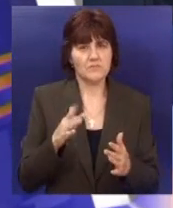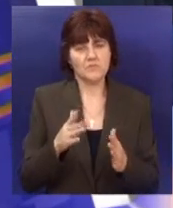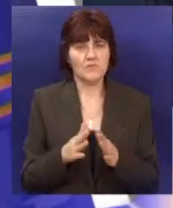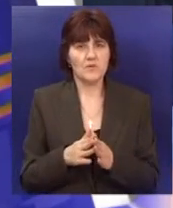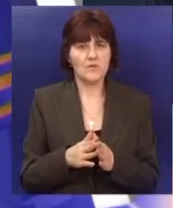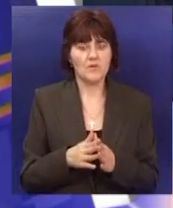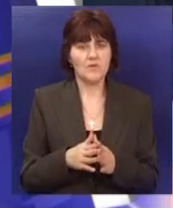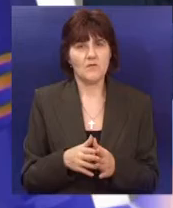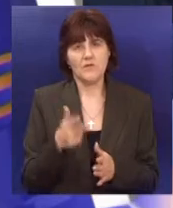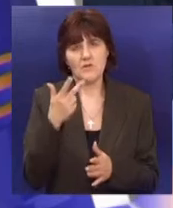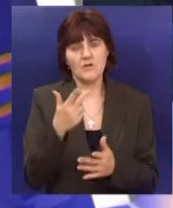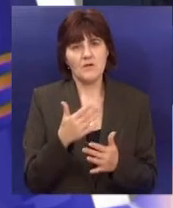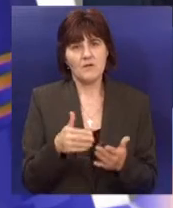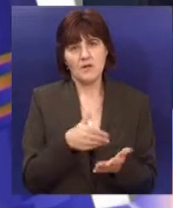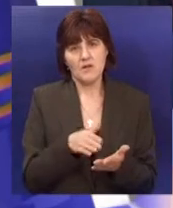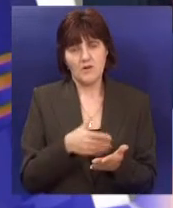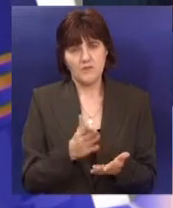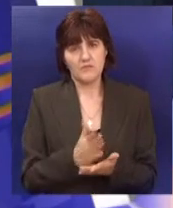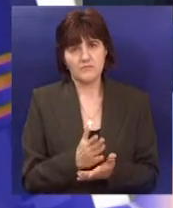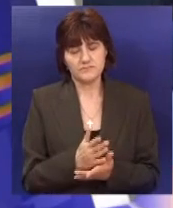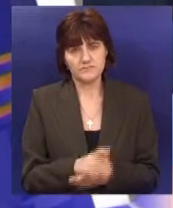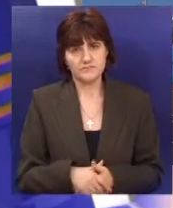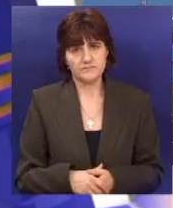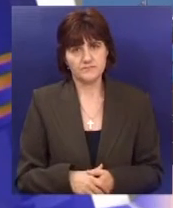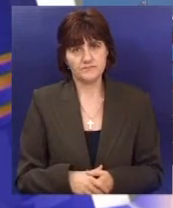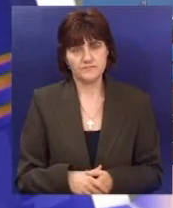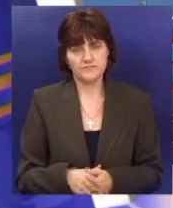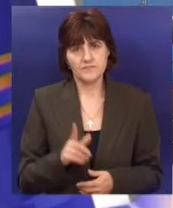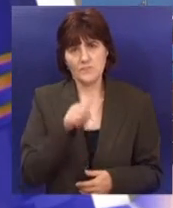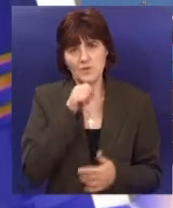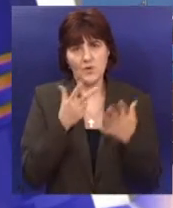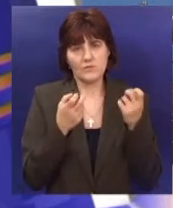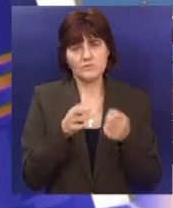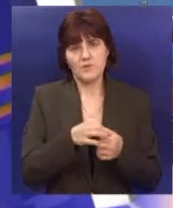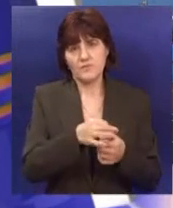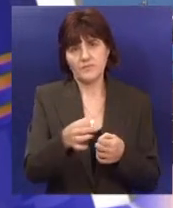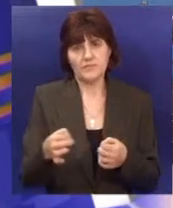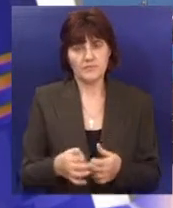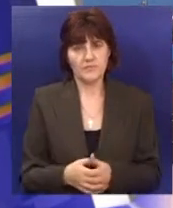visini negde oko 3 miliona dinara, negde oko 800 kvadratnih metara.